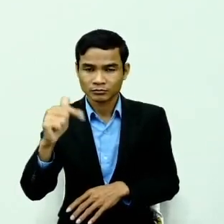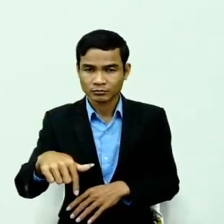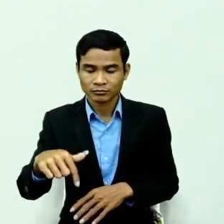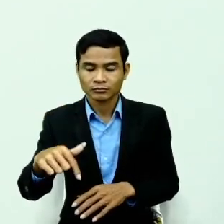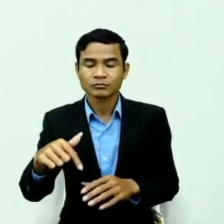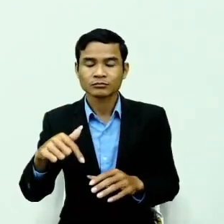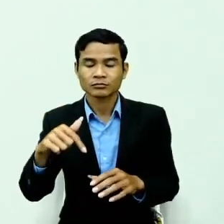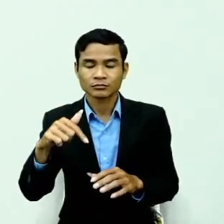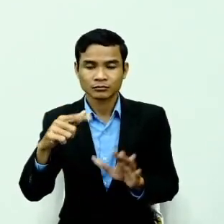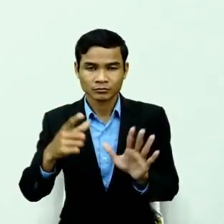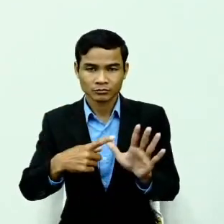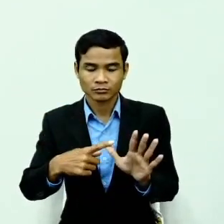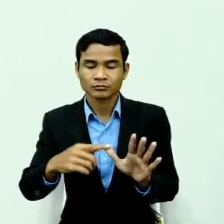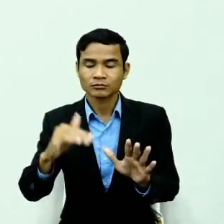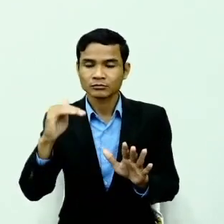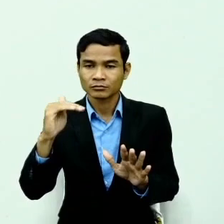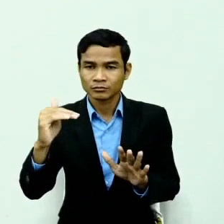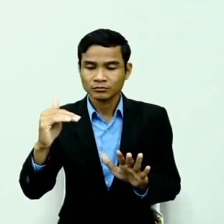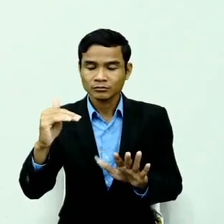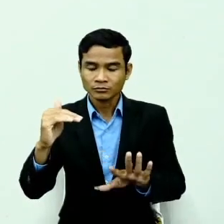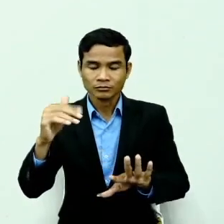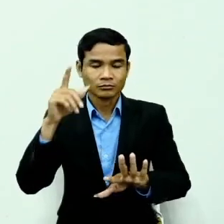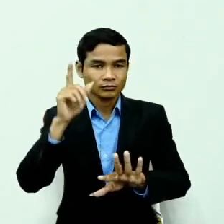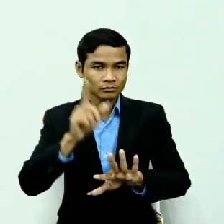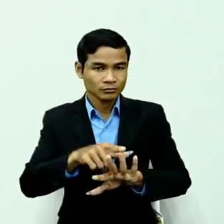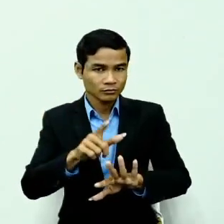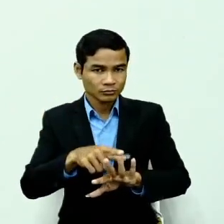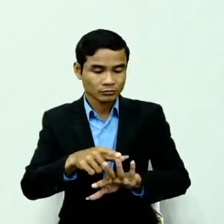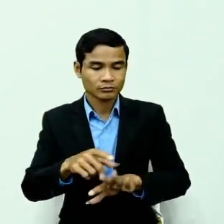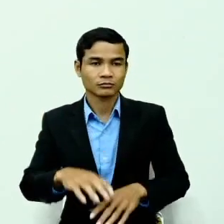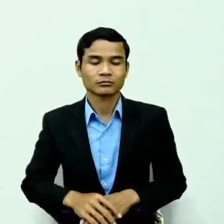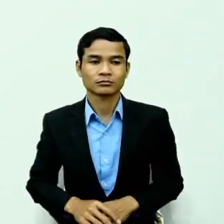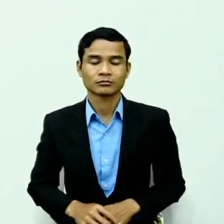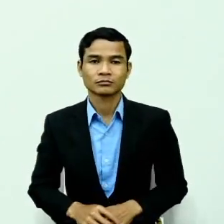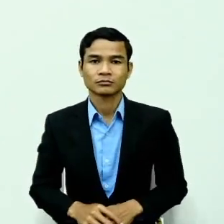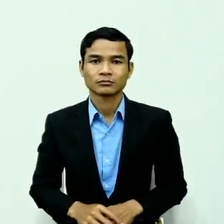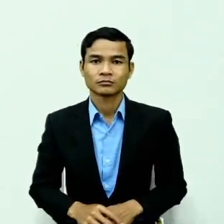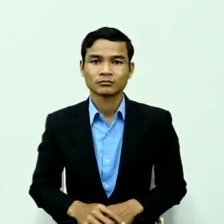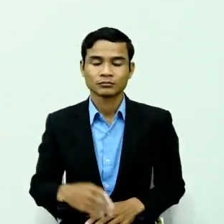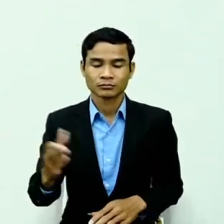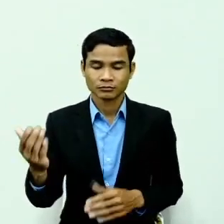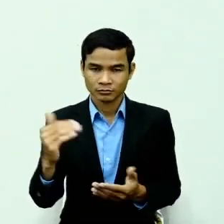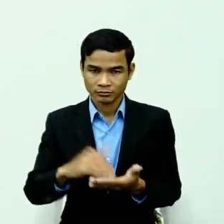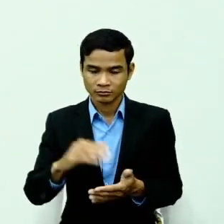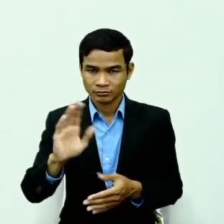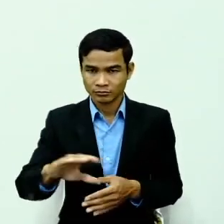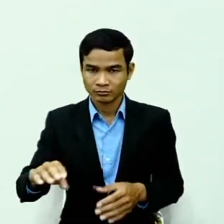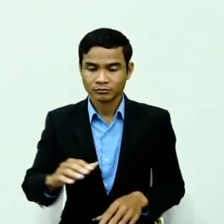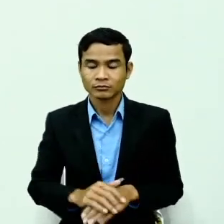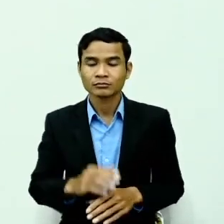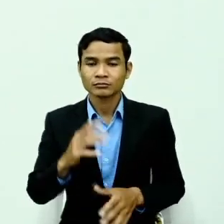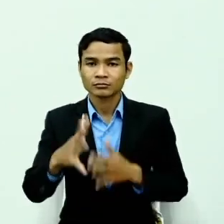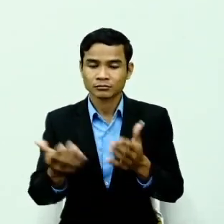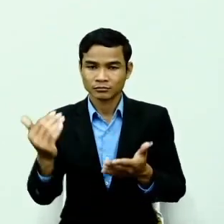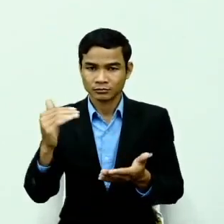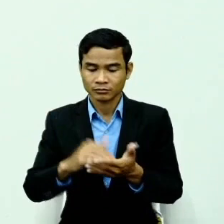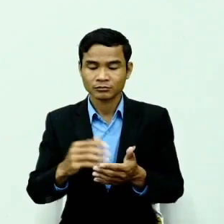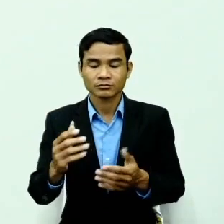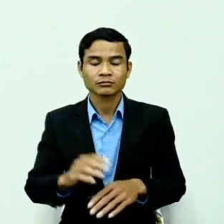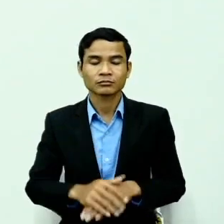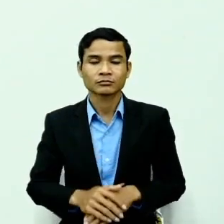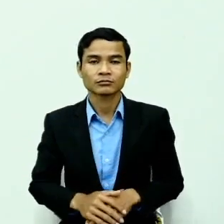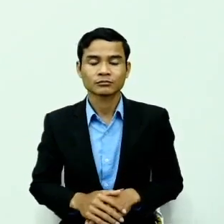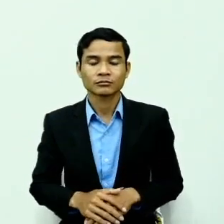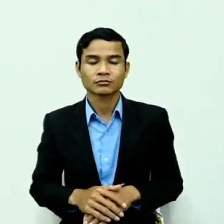ngô sra á xó bẩn tọ chà mà đón tiết con chà dừng tháp bia rung ngọt tặng ở khía